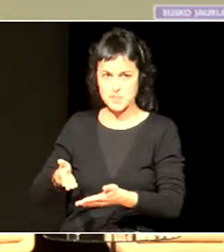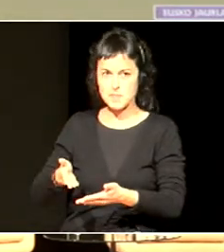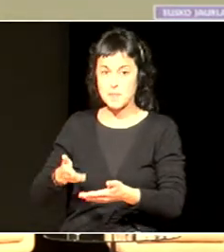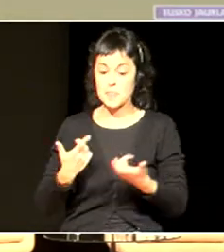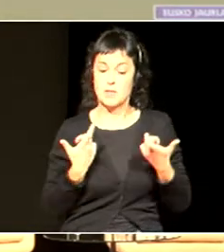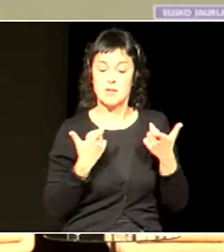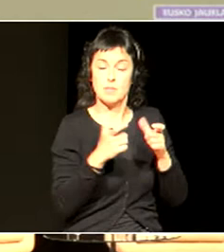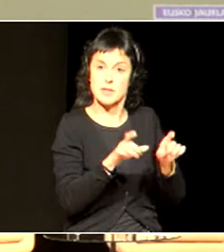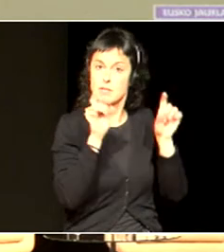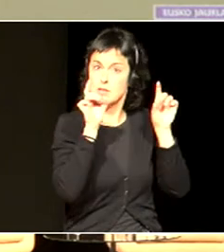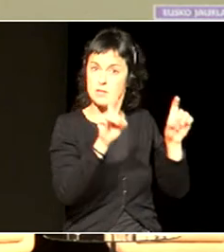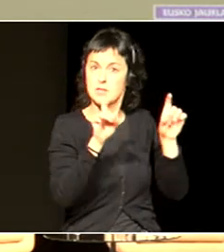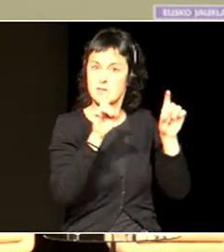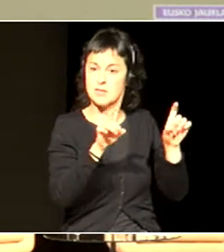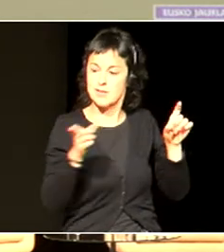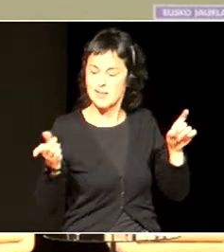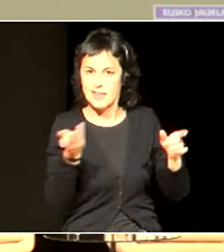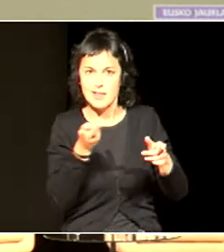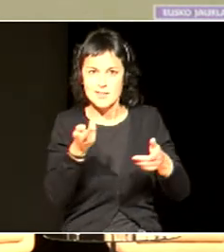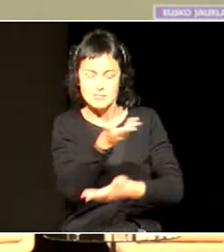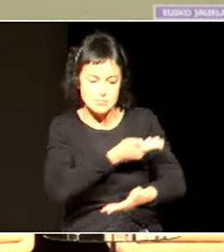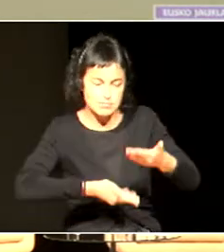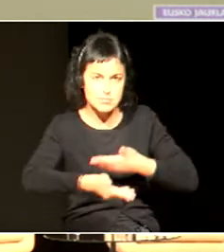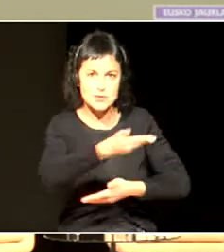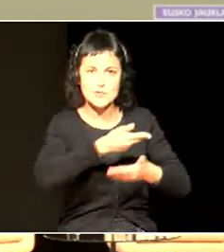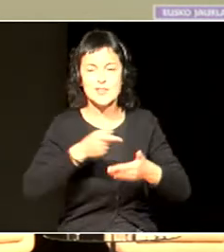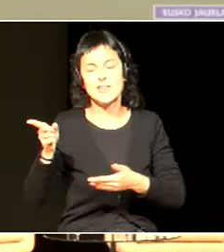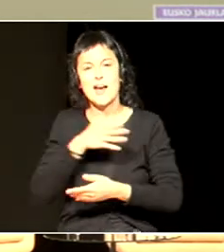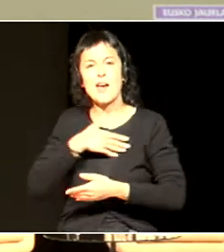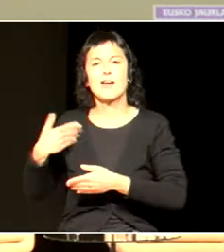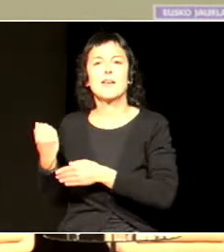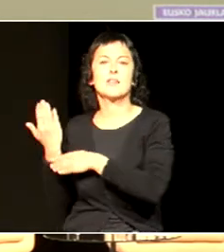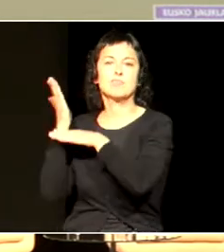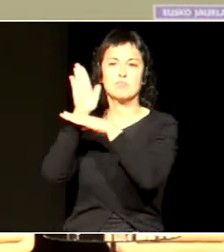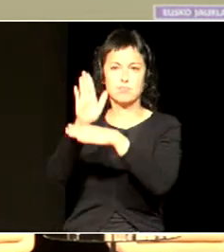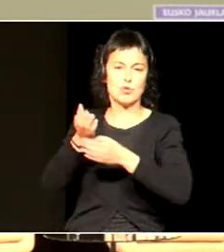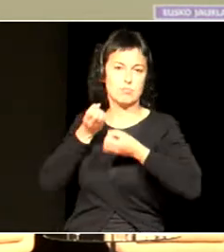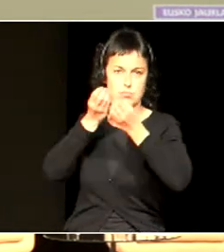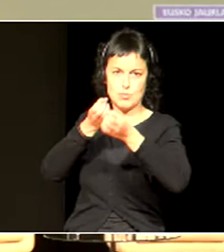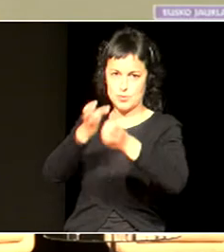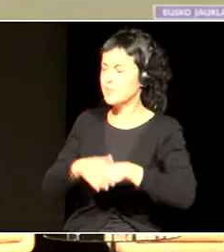saialarekin izandako lankidetzaren berri, eman nahi digu, landai danderea, ongietorri.